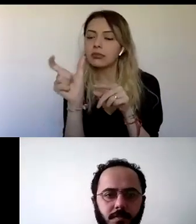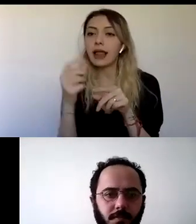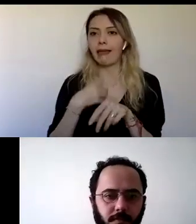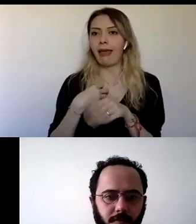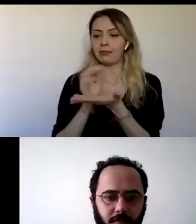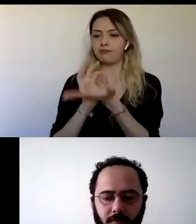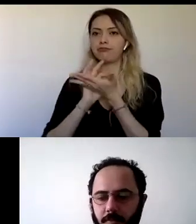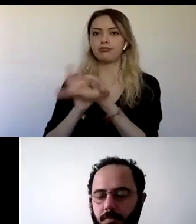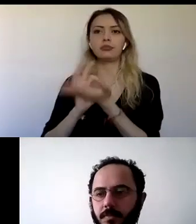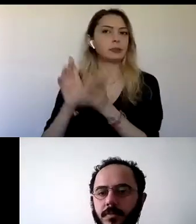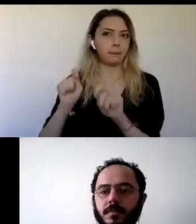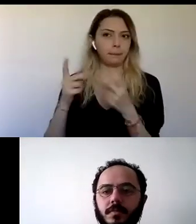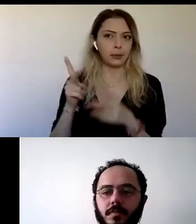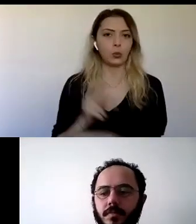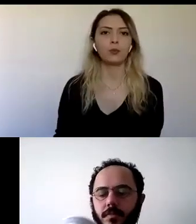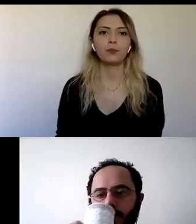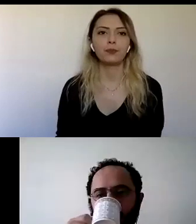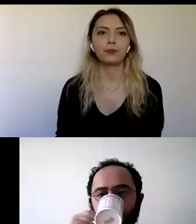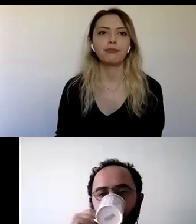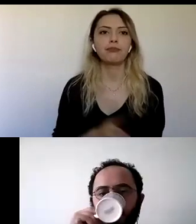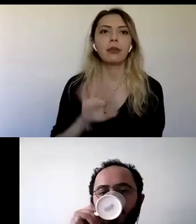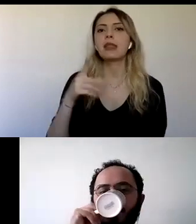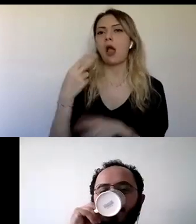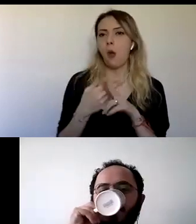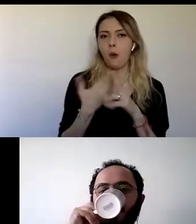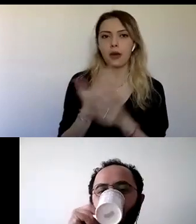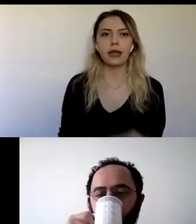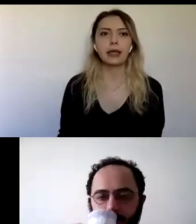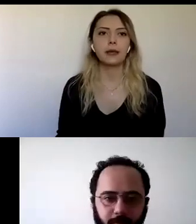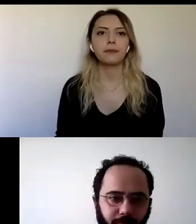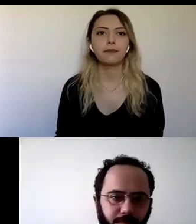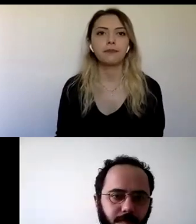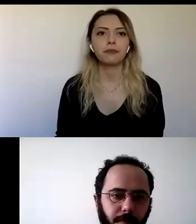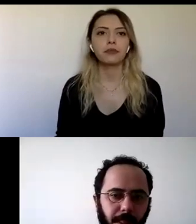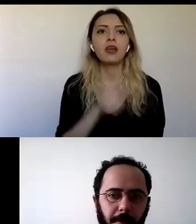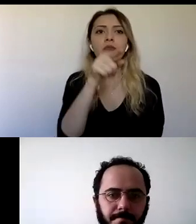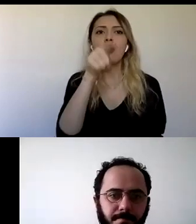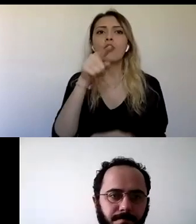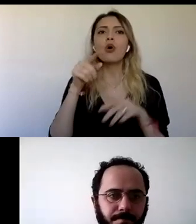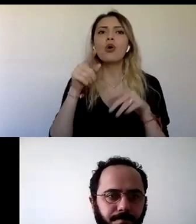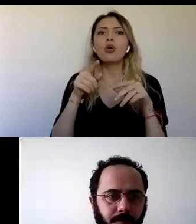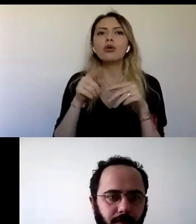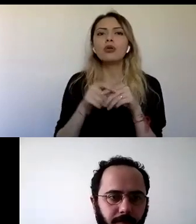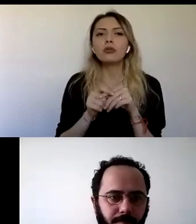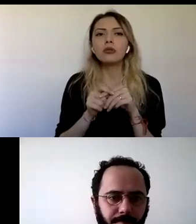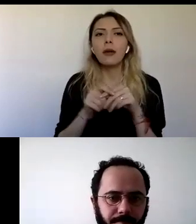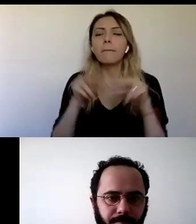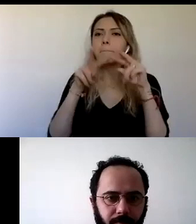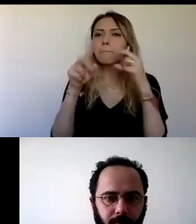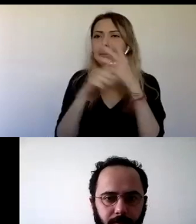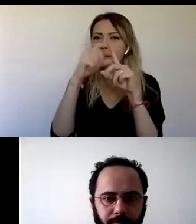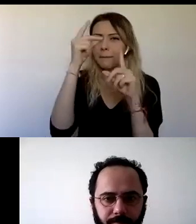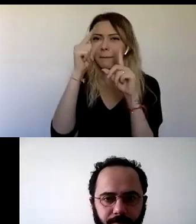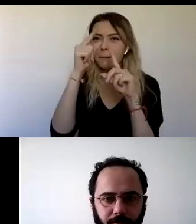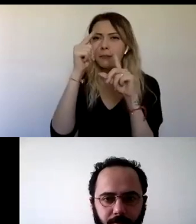Mesela şu içeriği sizlere söylemeye kalksam URL'si çok uzun bir içerik. Ama